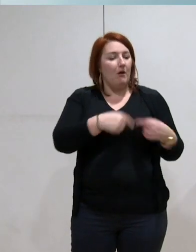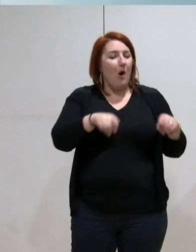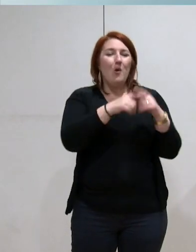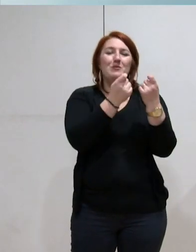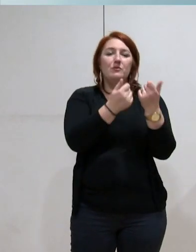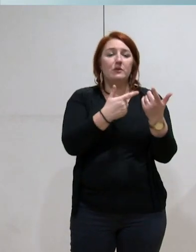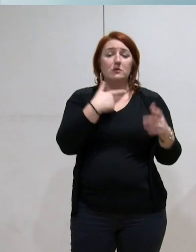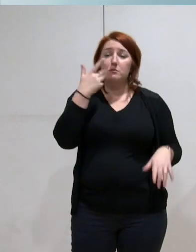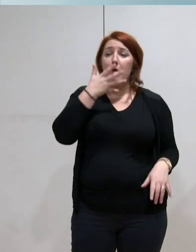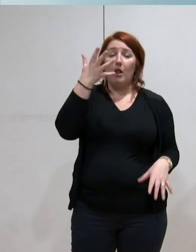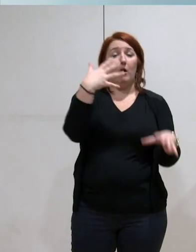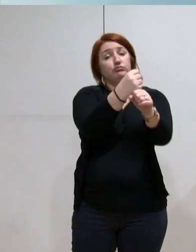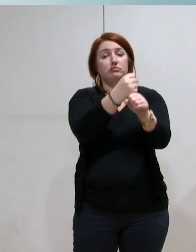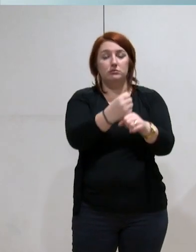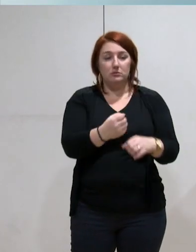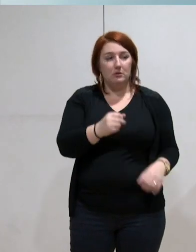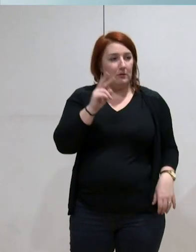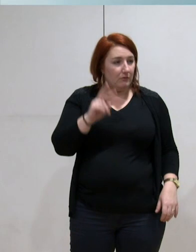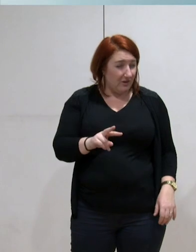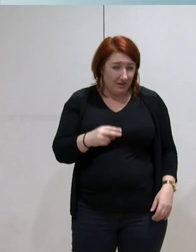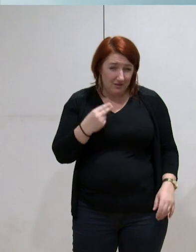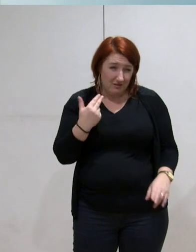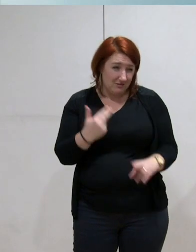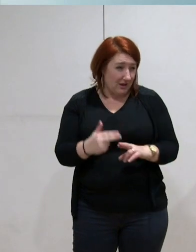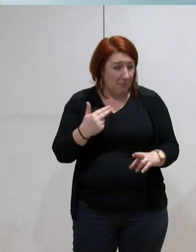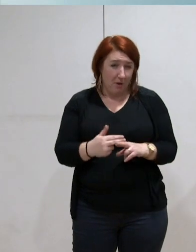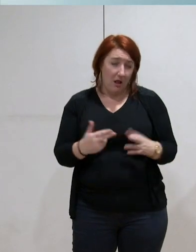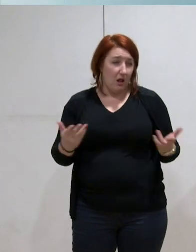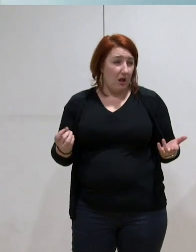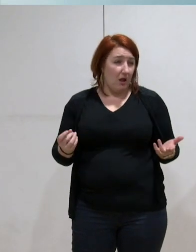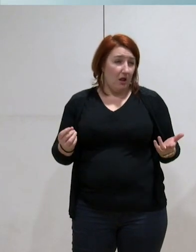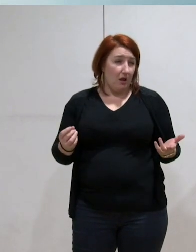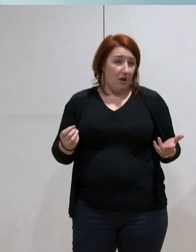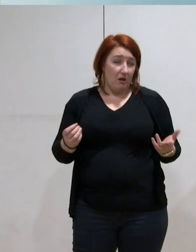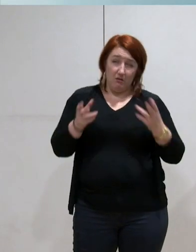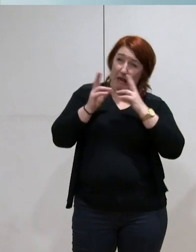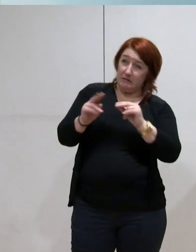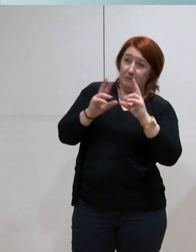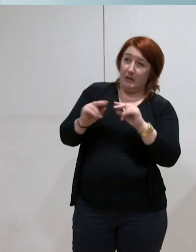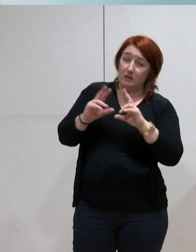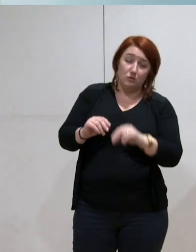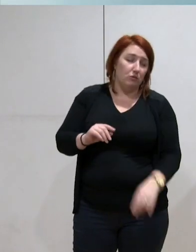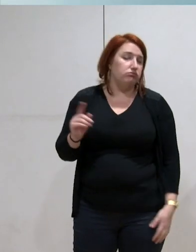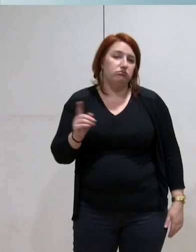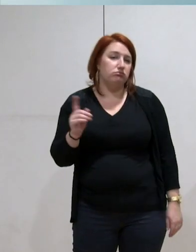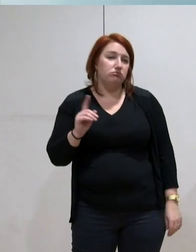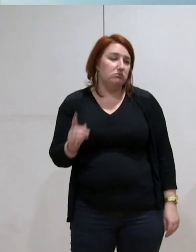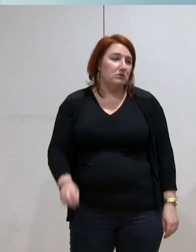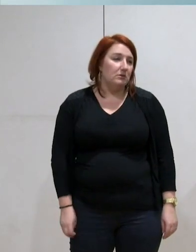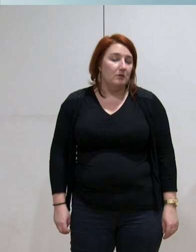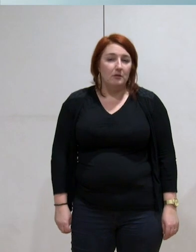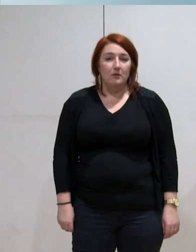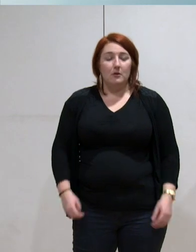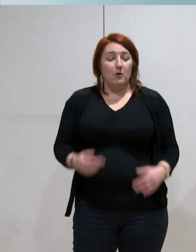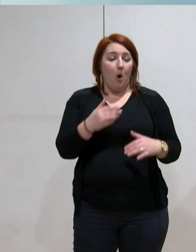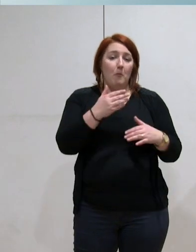finances ne peuvent pas servir ne peuvent pas expliquer l'arithmétique le